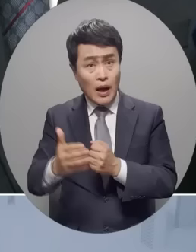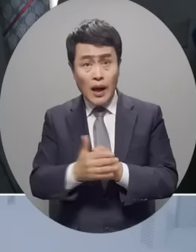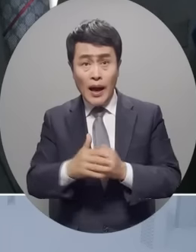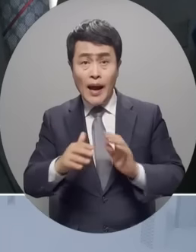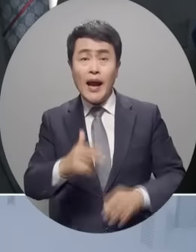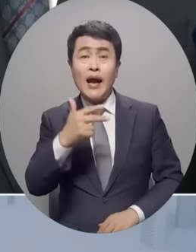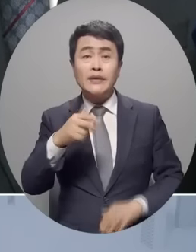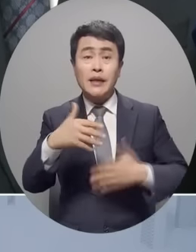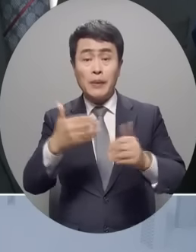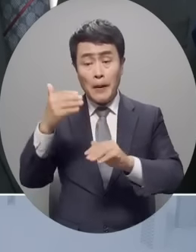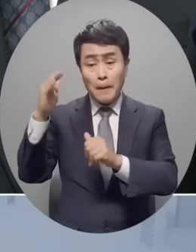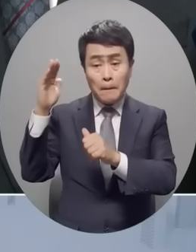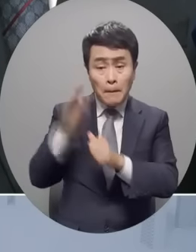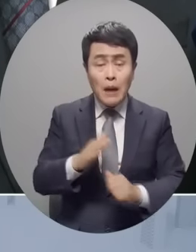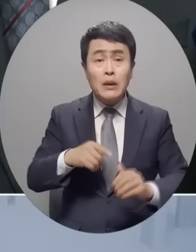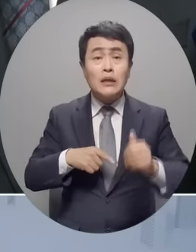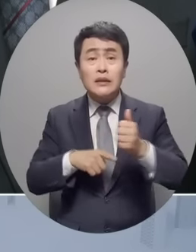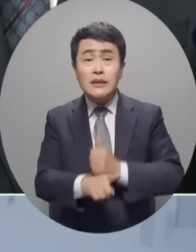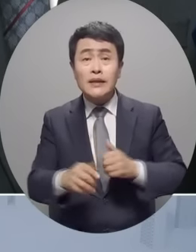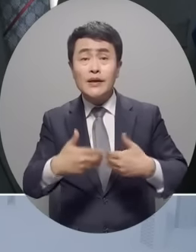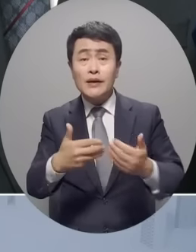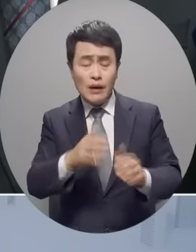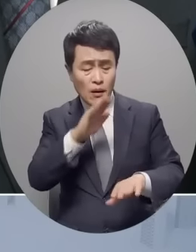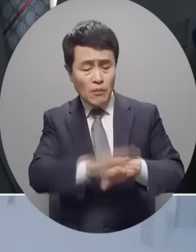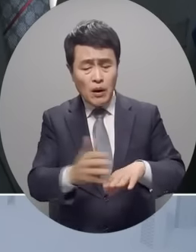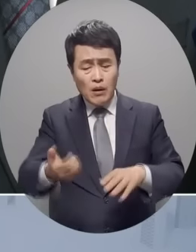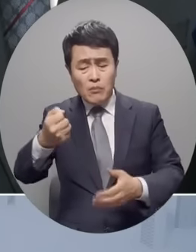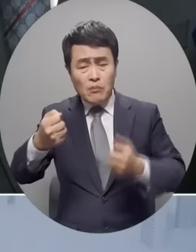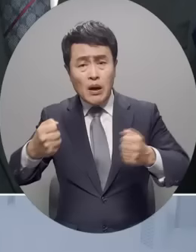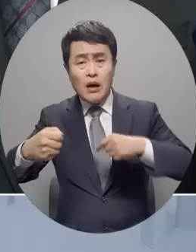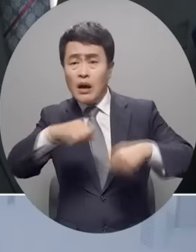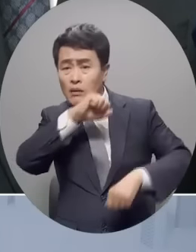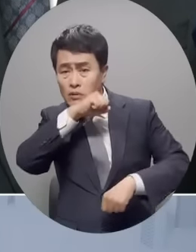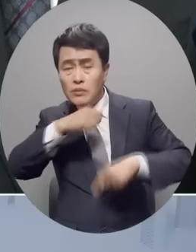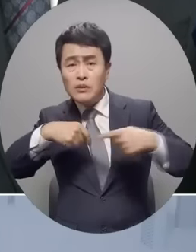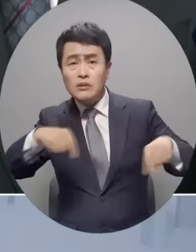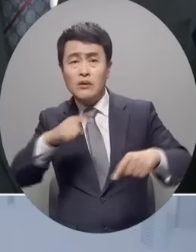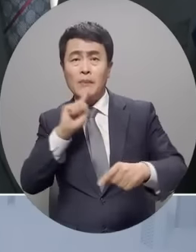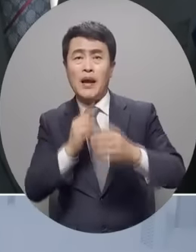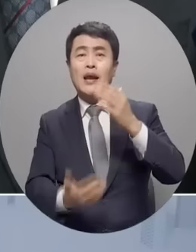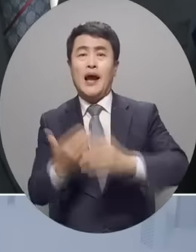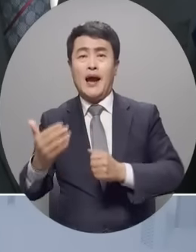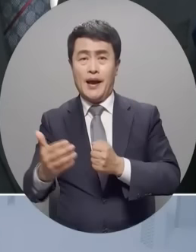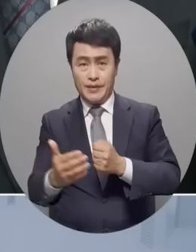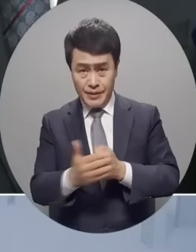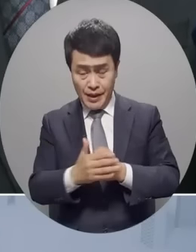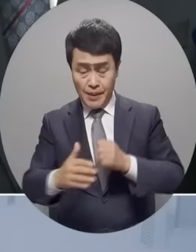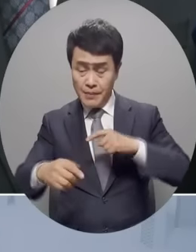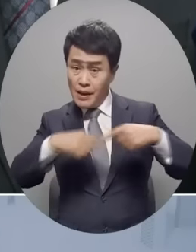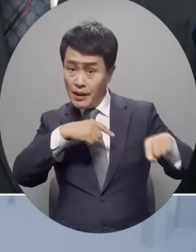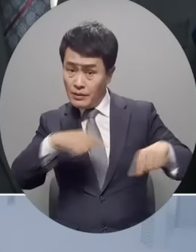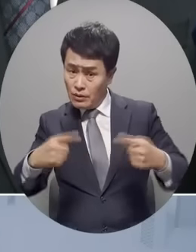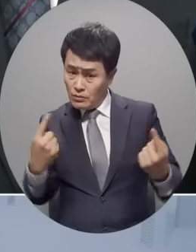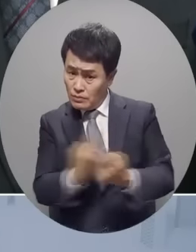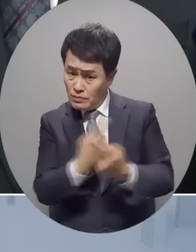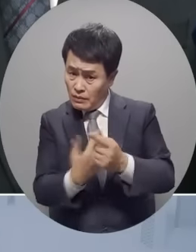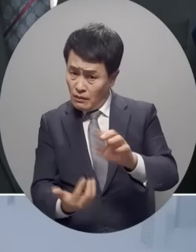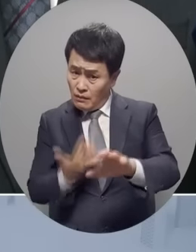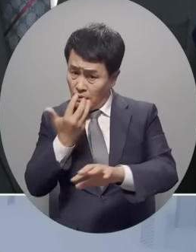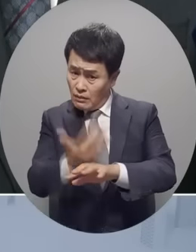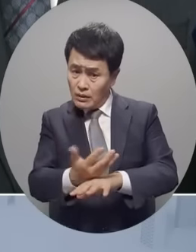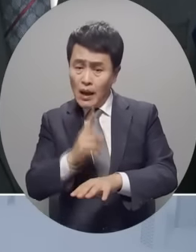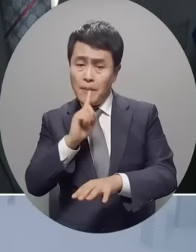자민당의 패배 원인으로 이른바 파벌 불법 정치 자금이 지목된 만큼 본격적인 정치 개혁이 일어날 것이란